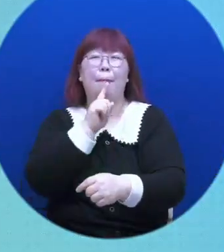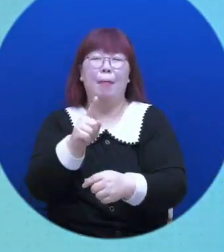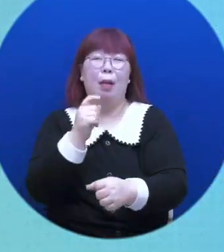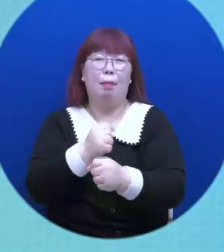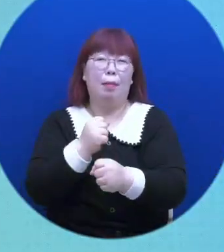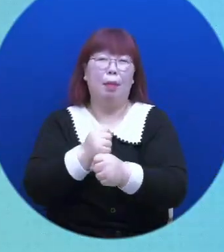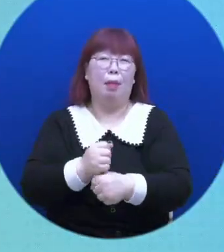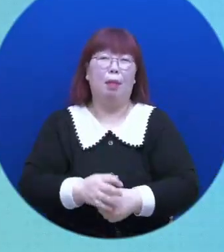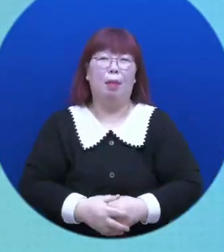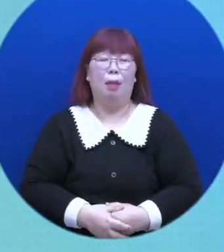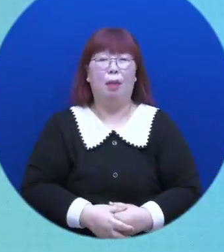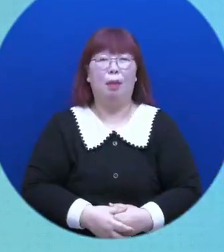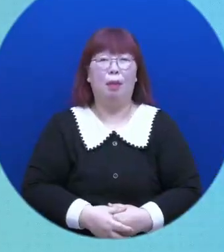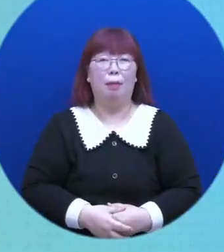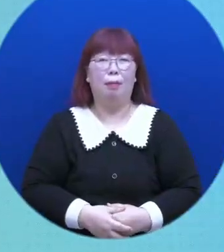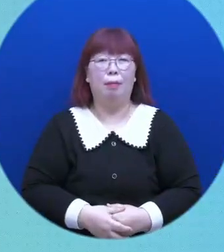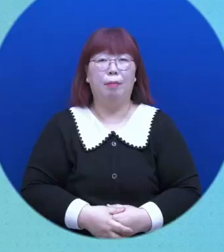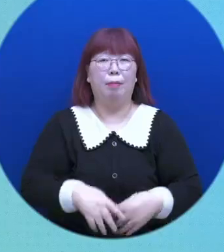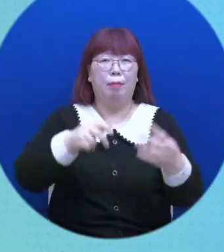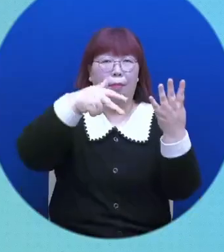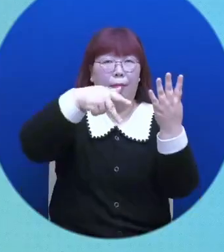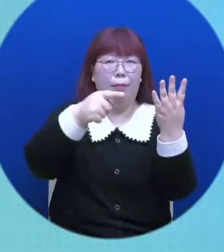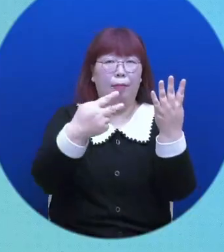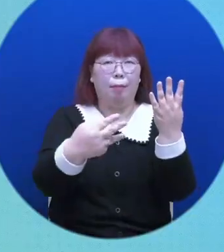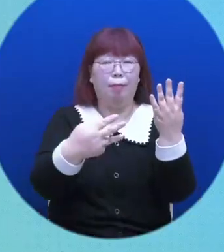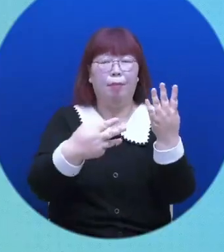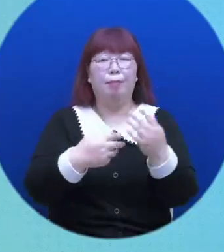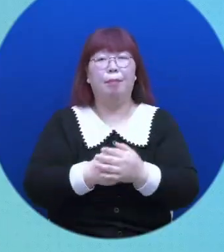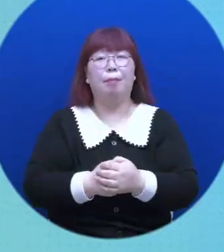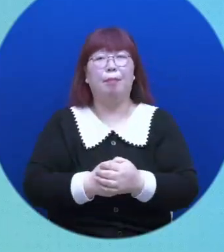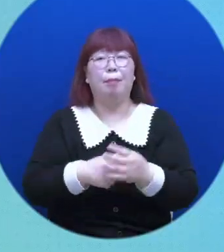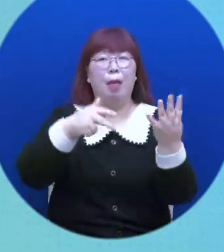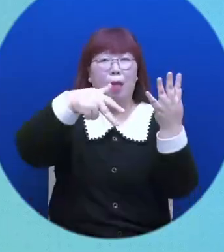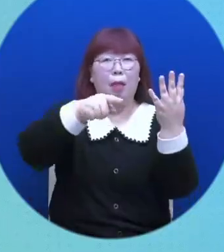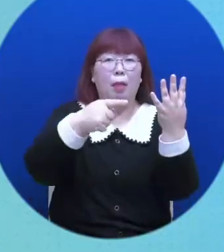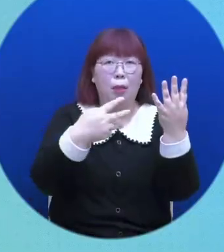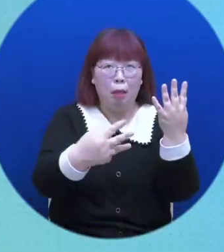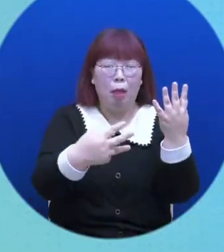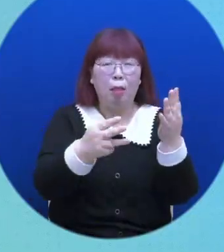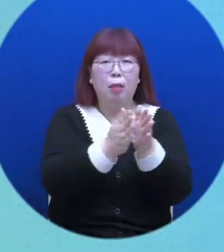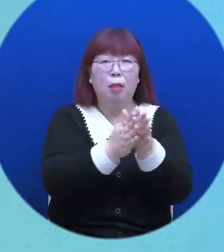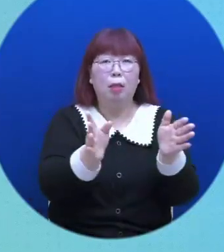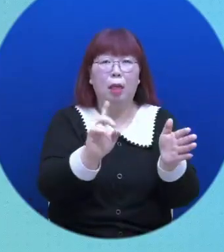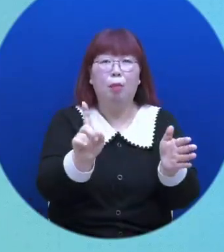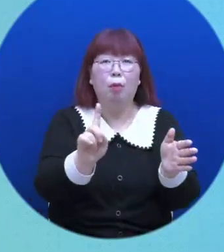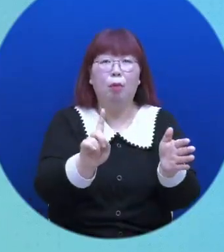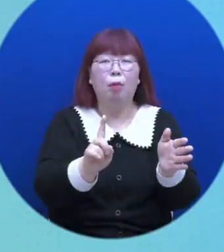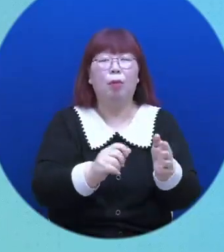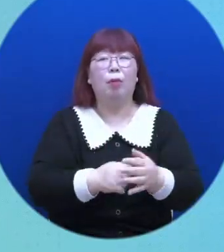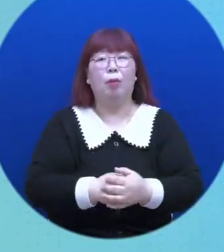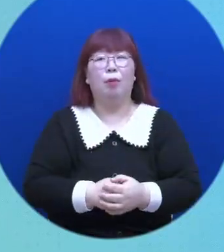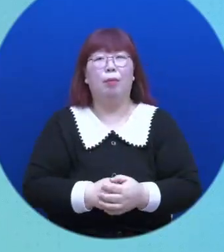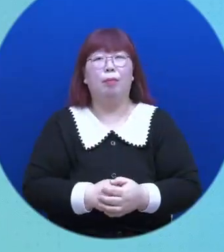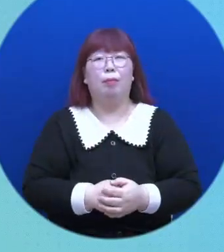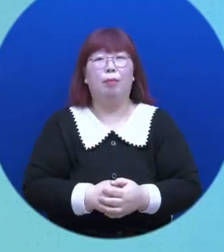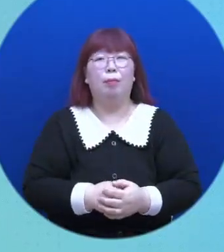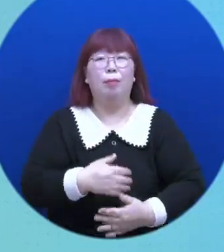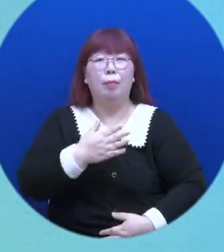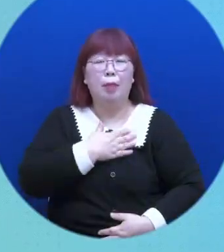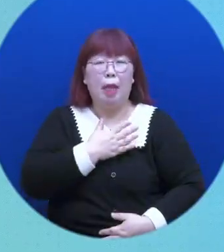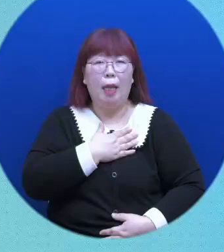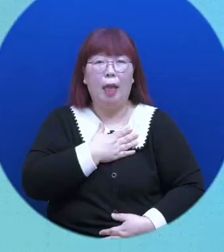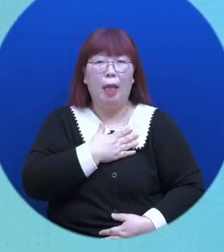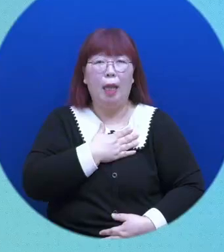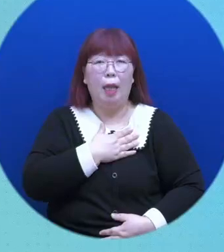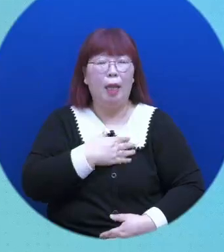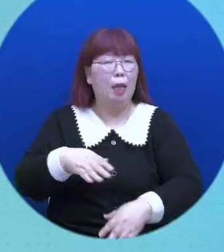이후에 4절로 넘어와요. 4절의 시작이 뭡니까? 내게